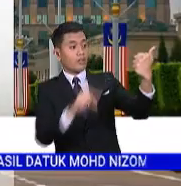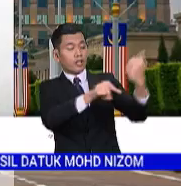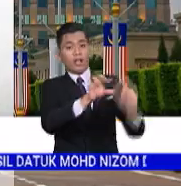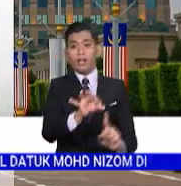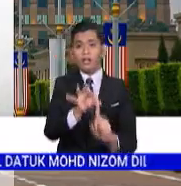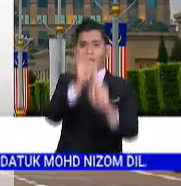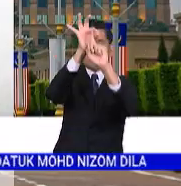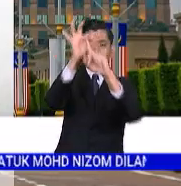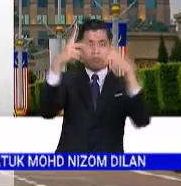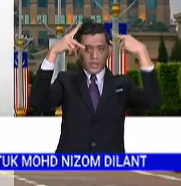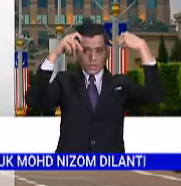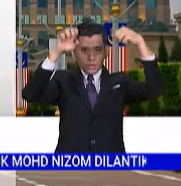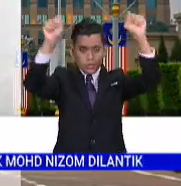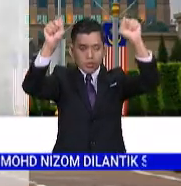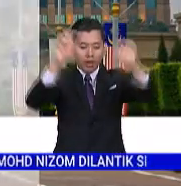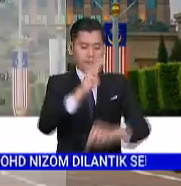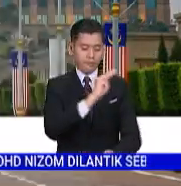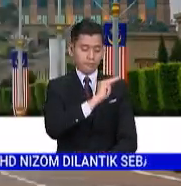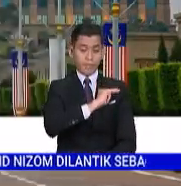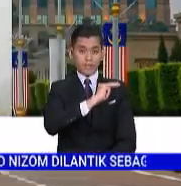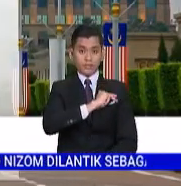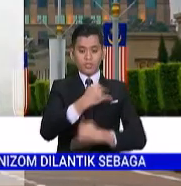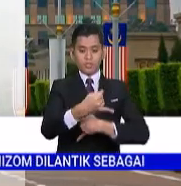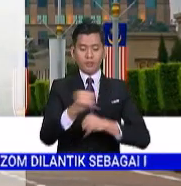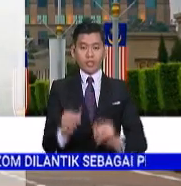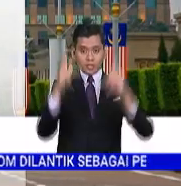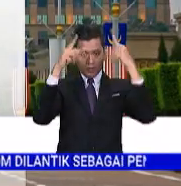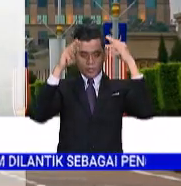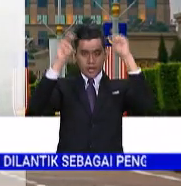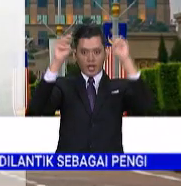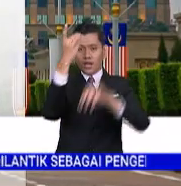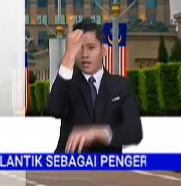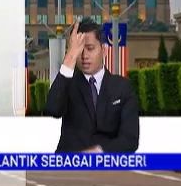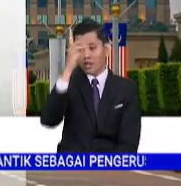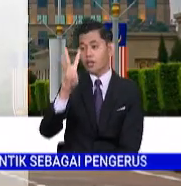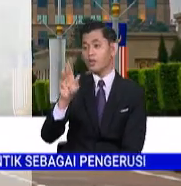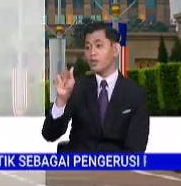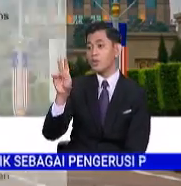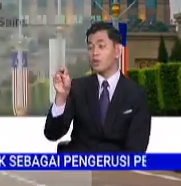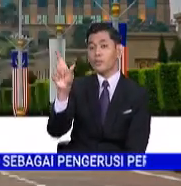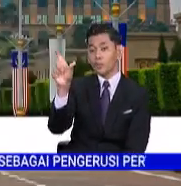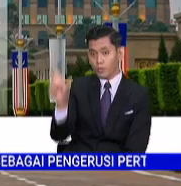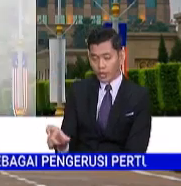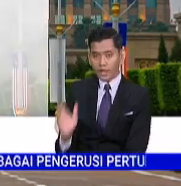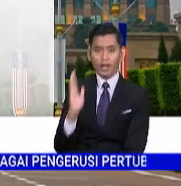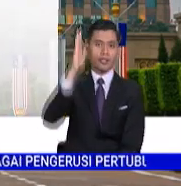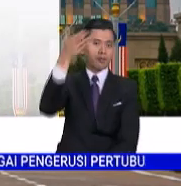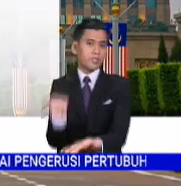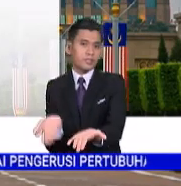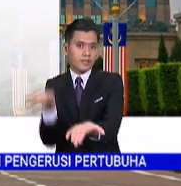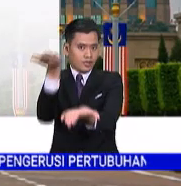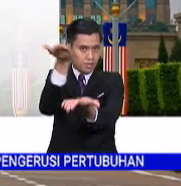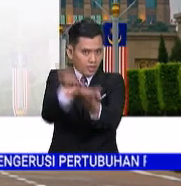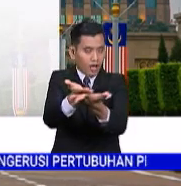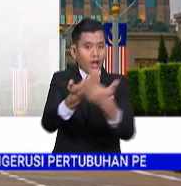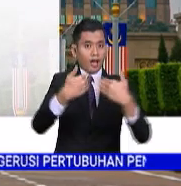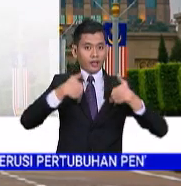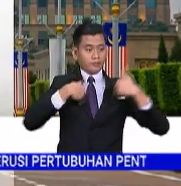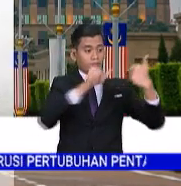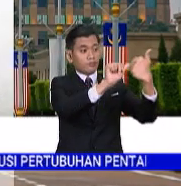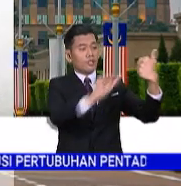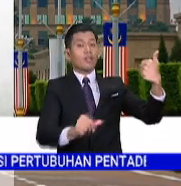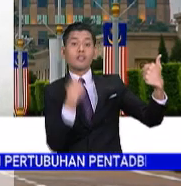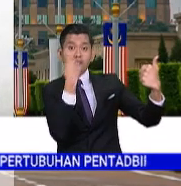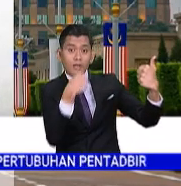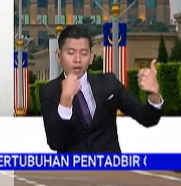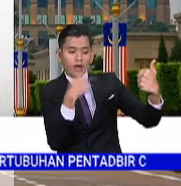itu dipengerusikan Menteri di Jabatan Perdana Menteri Dato' Sri Dr. Wan Junaidi Tuanku Jaafar. Ia turut dianggotai Menteri